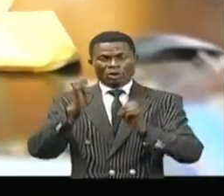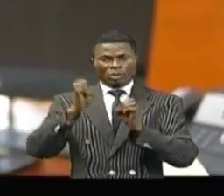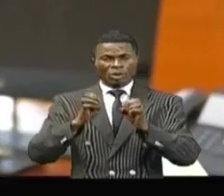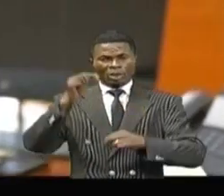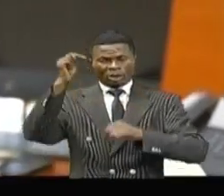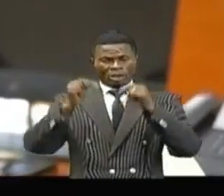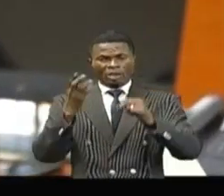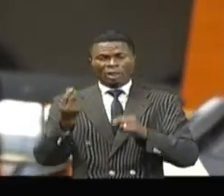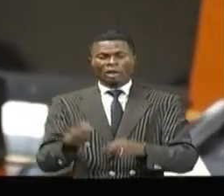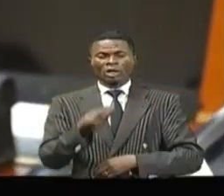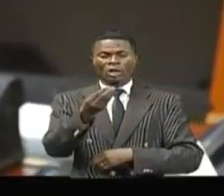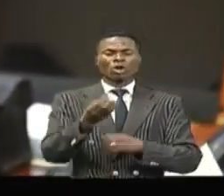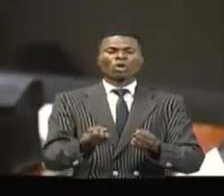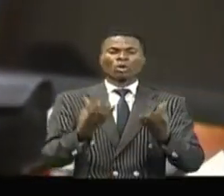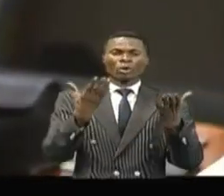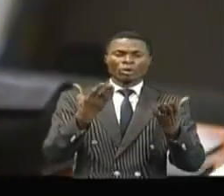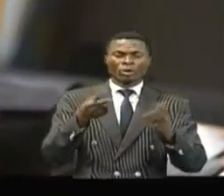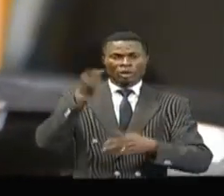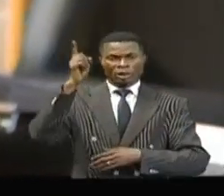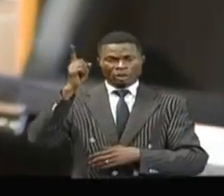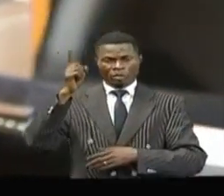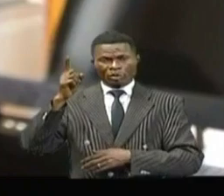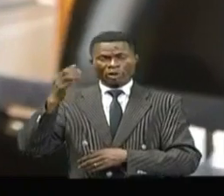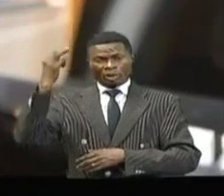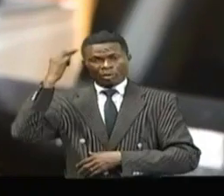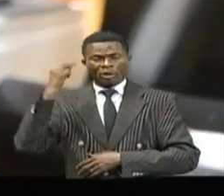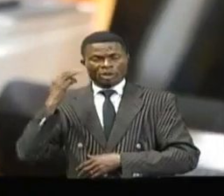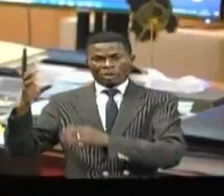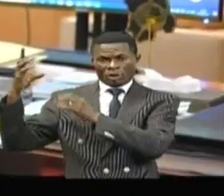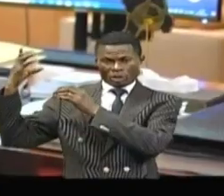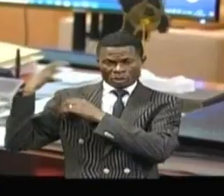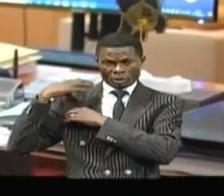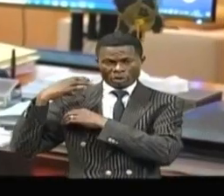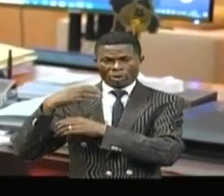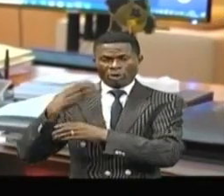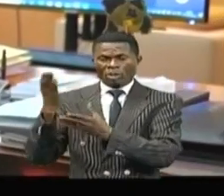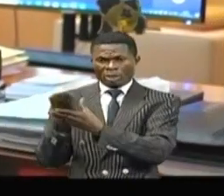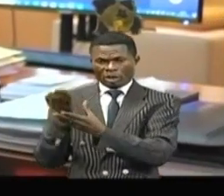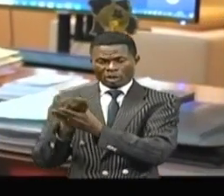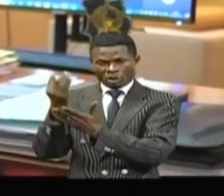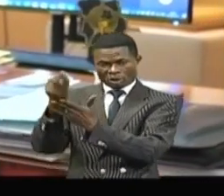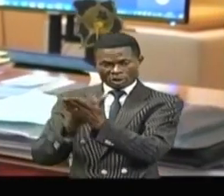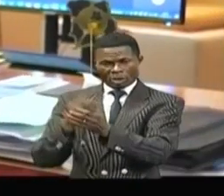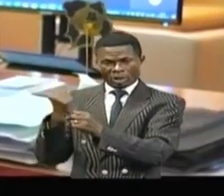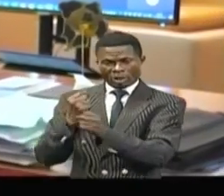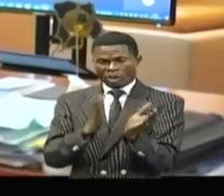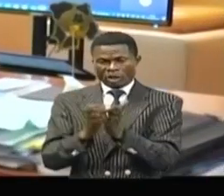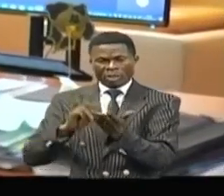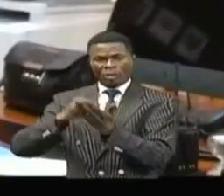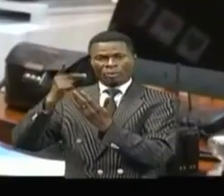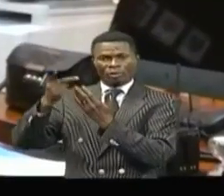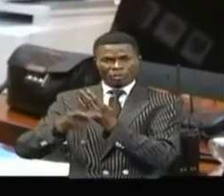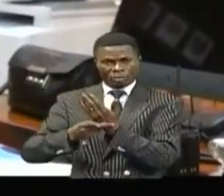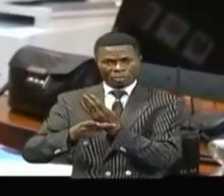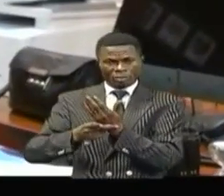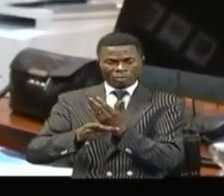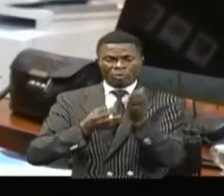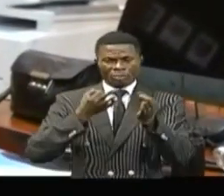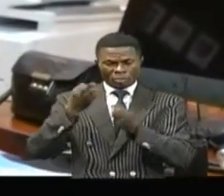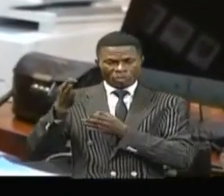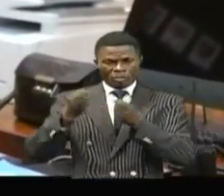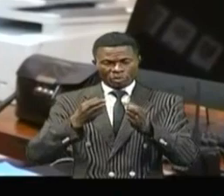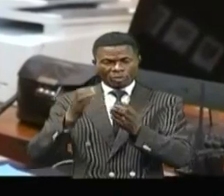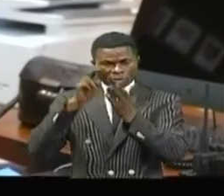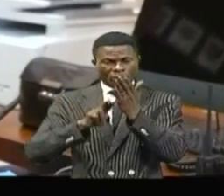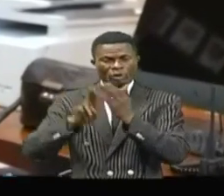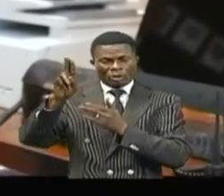du financement requis. La première sera chargée de produire une feuille de route de travaux d'élaboration des descripteurs des